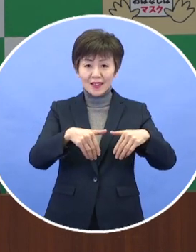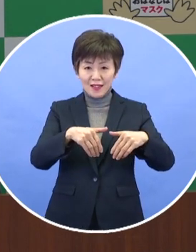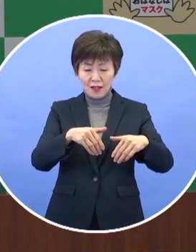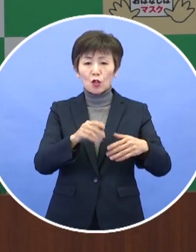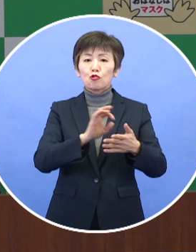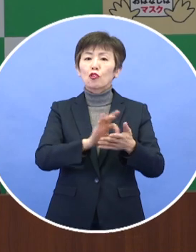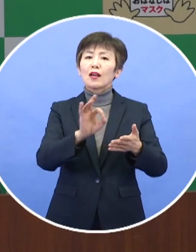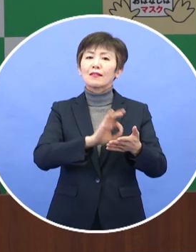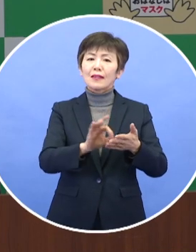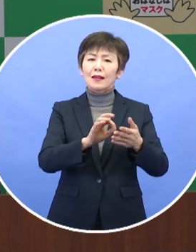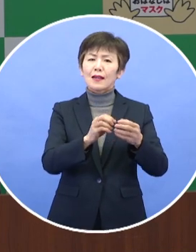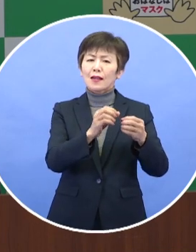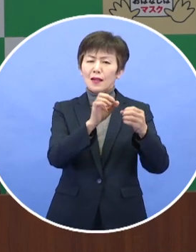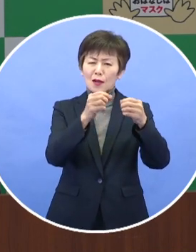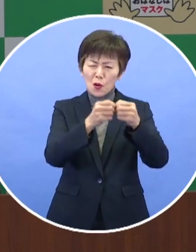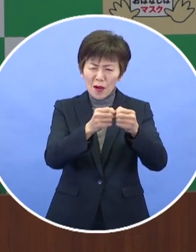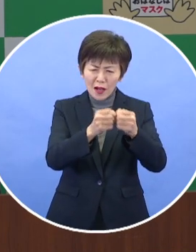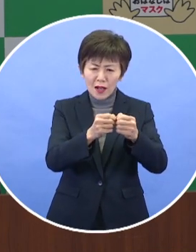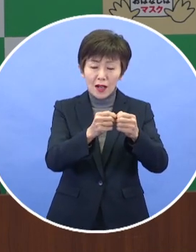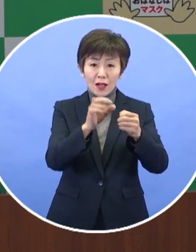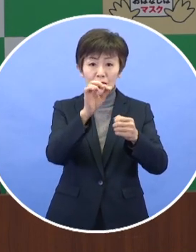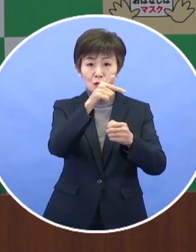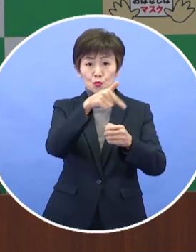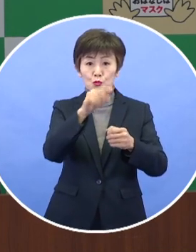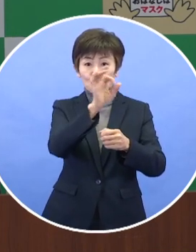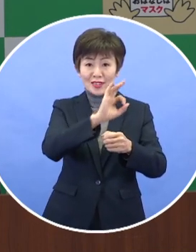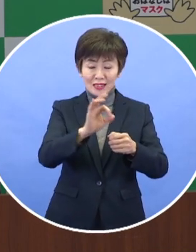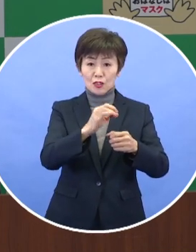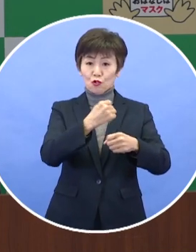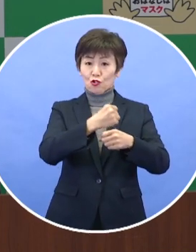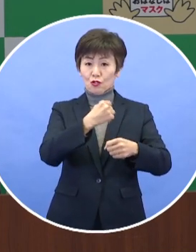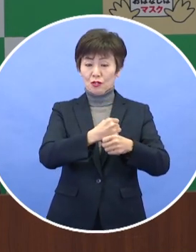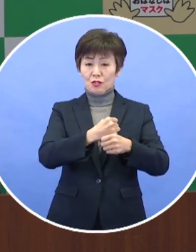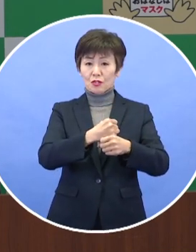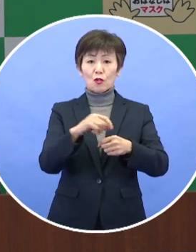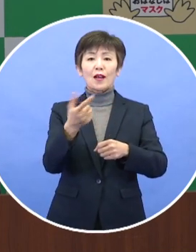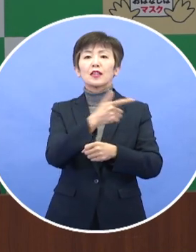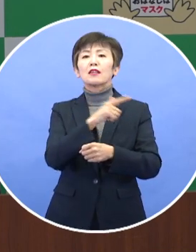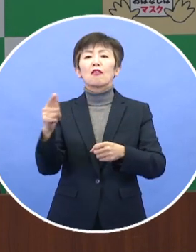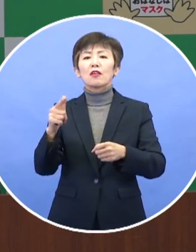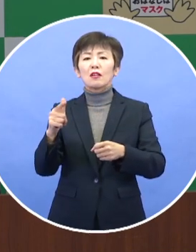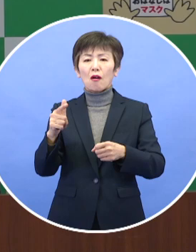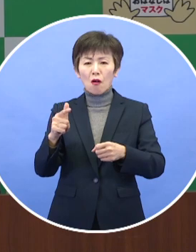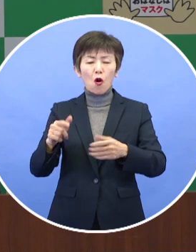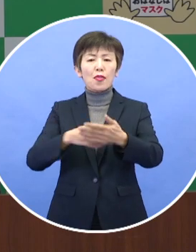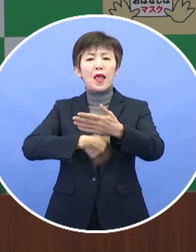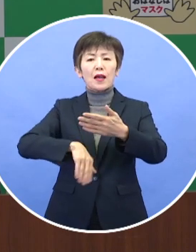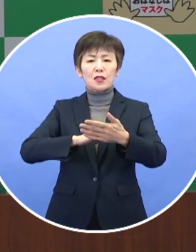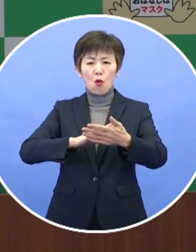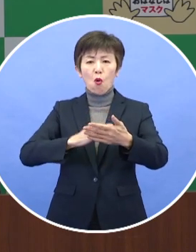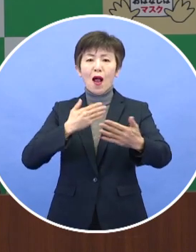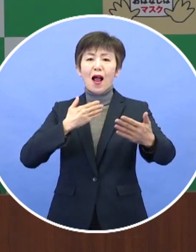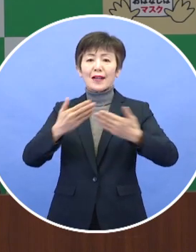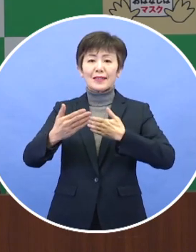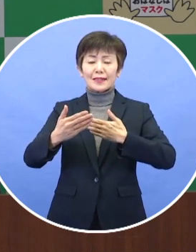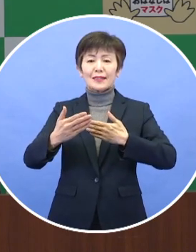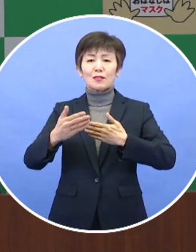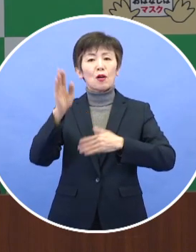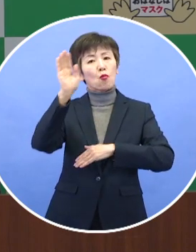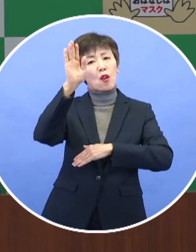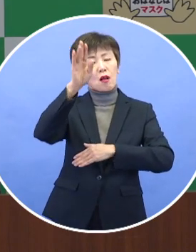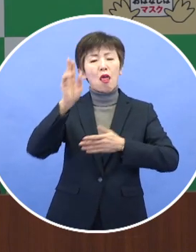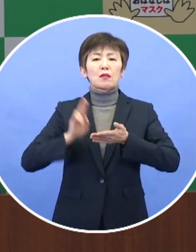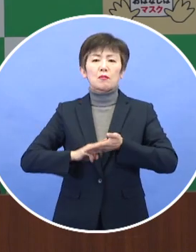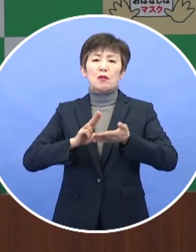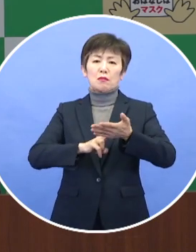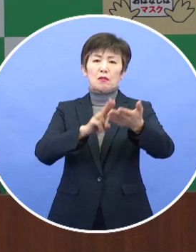研究、施策評価、こういったものはですね、これから具体的な中身は決めていこうということになっているものでござい